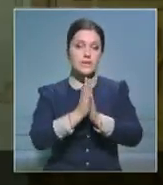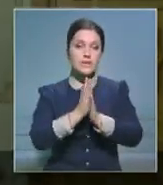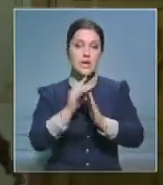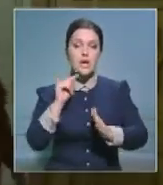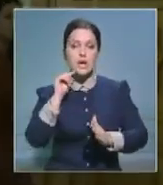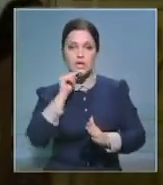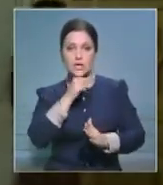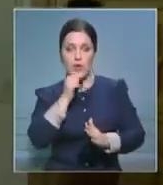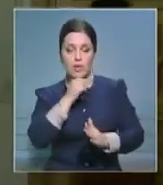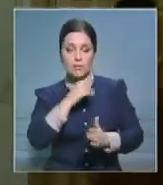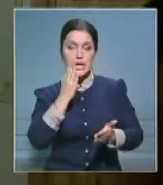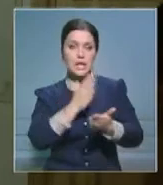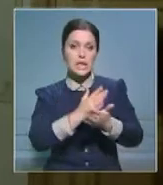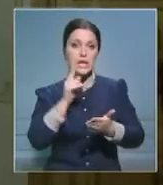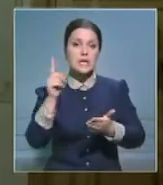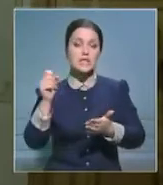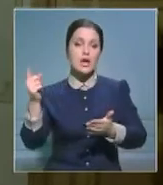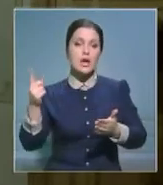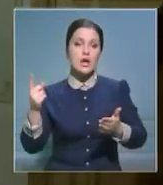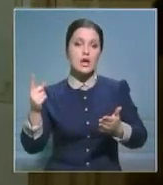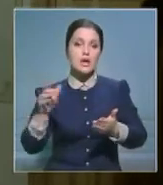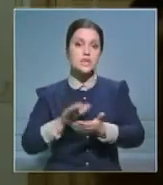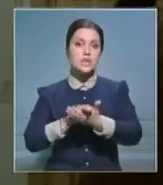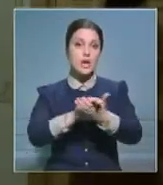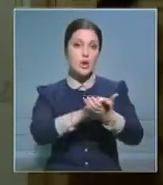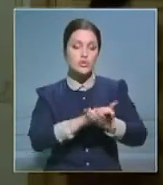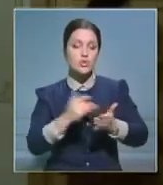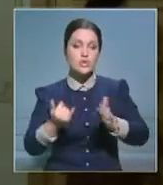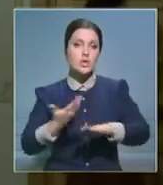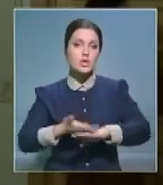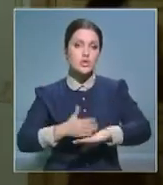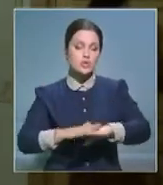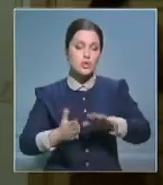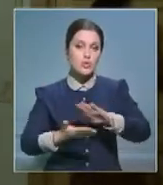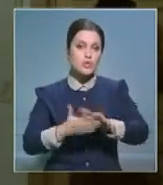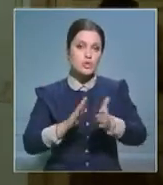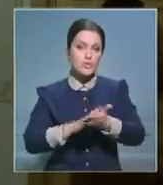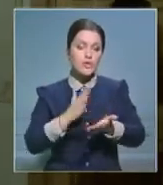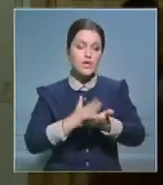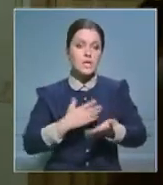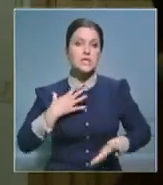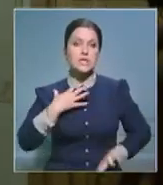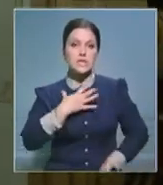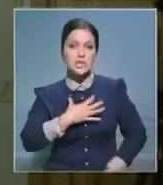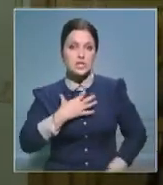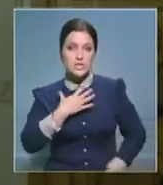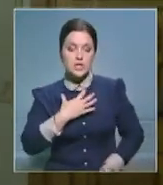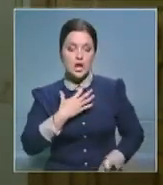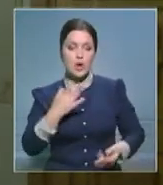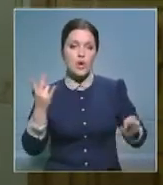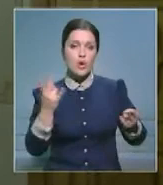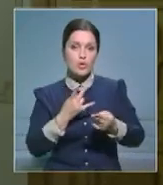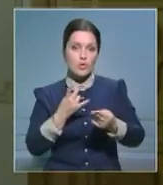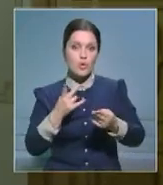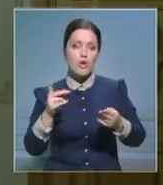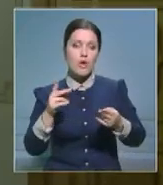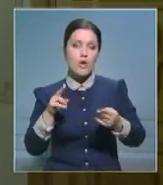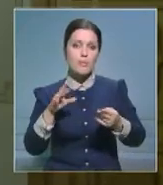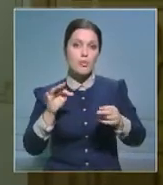Мы видим, что сейчас в условиях турбулентности большое значение имеет выстраивание по